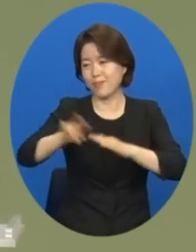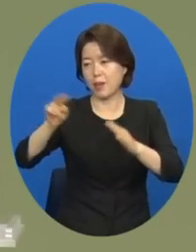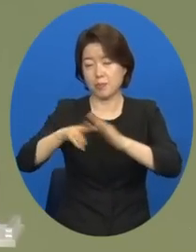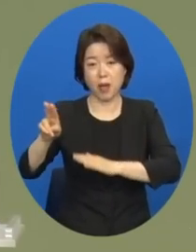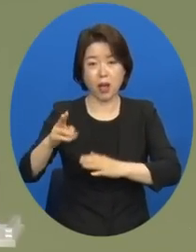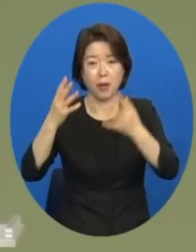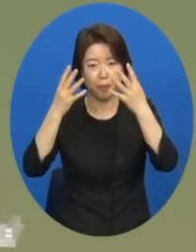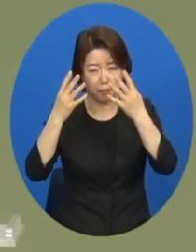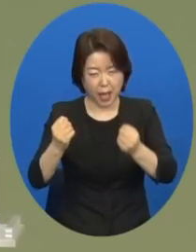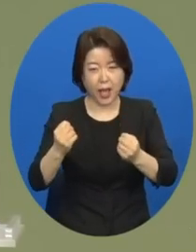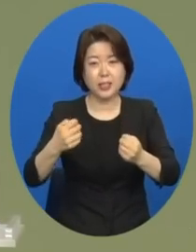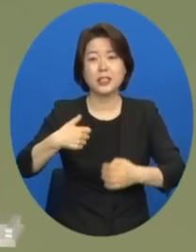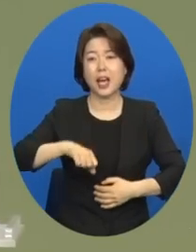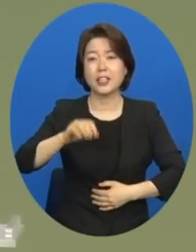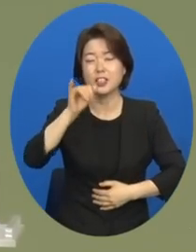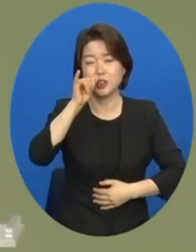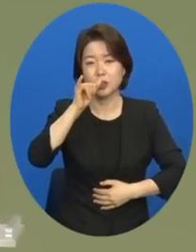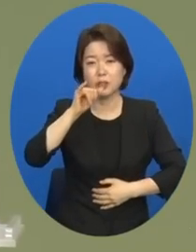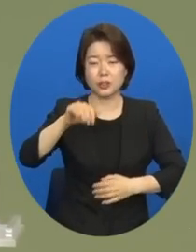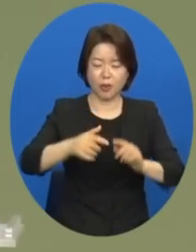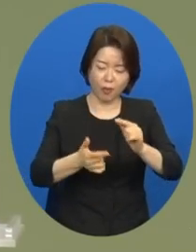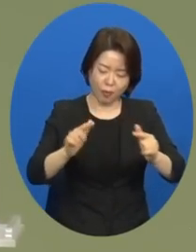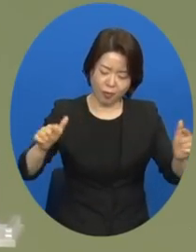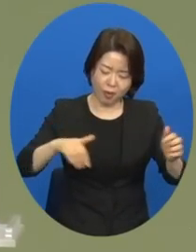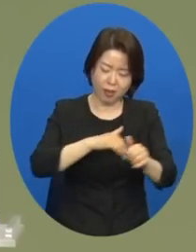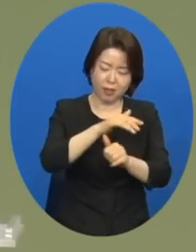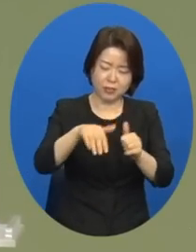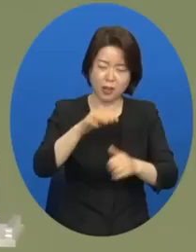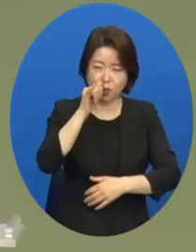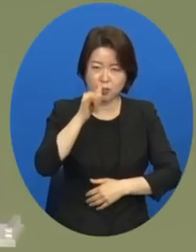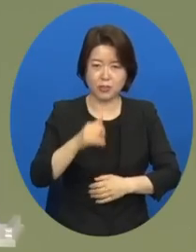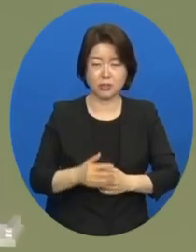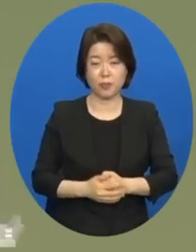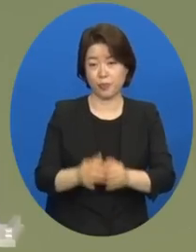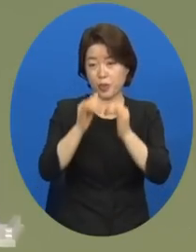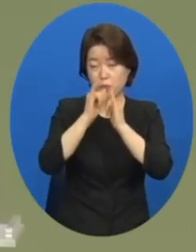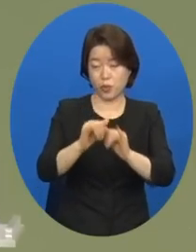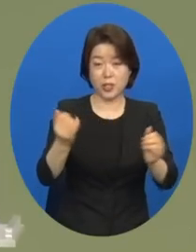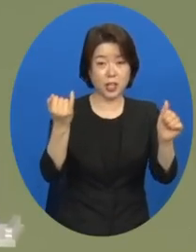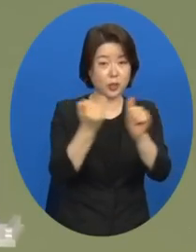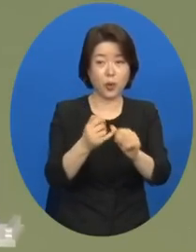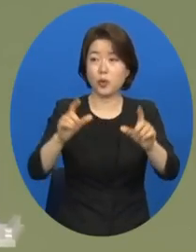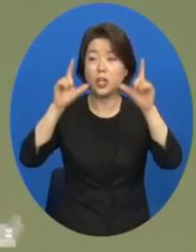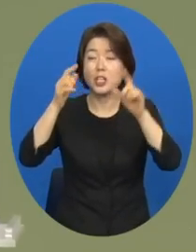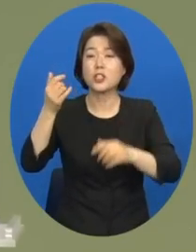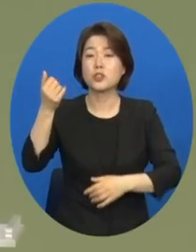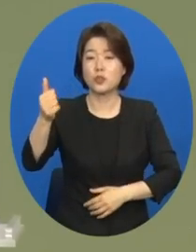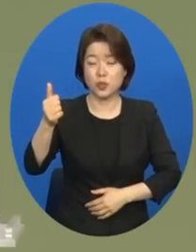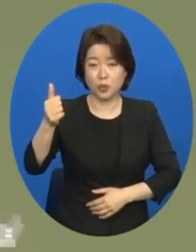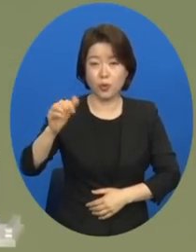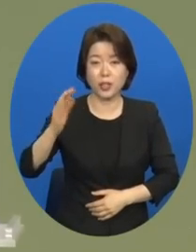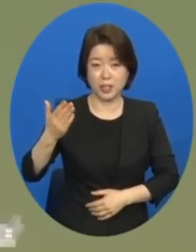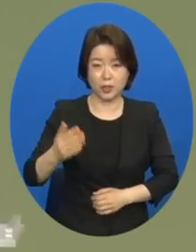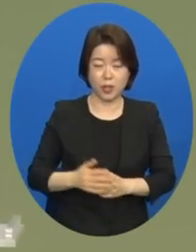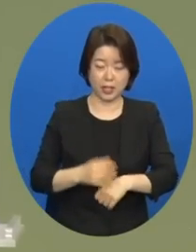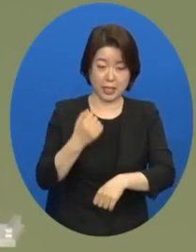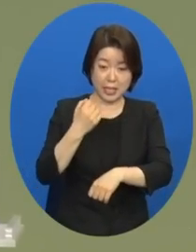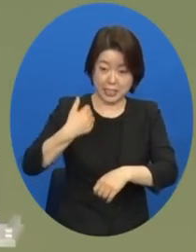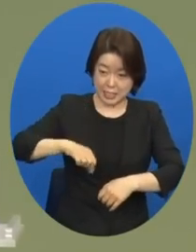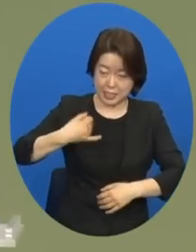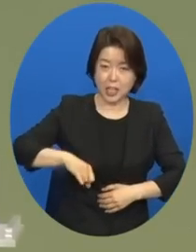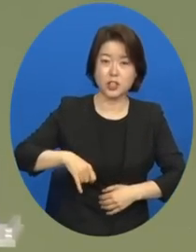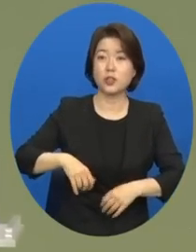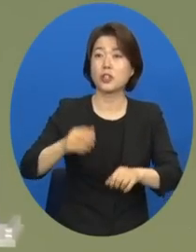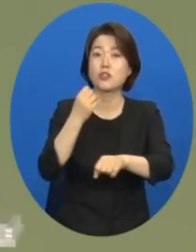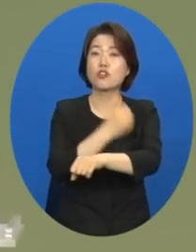여러 상황에 있는 성도님들도 계시지만은이 위대한 결혼의 주인공이 되가기 위해 자녀들이 수고하는 거예요